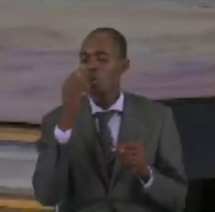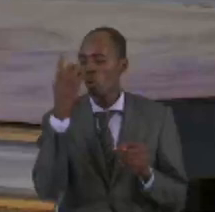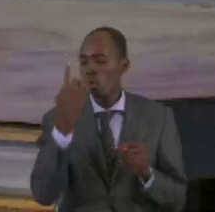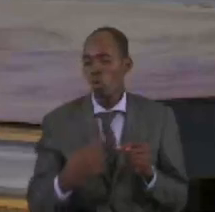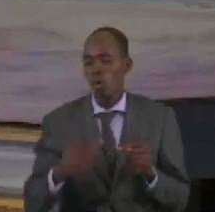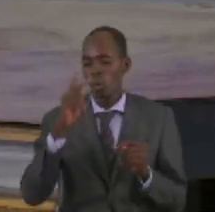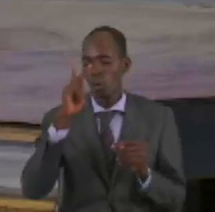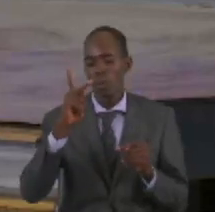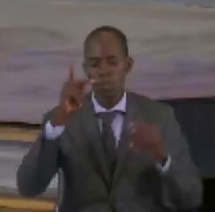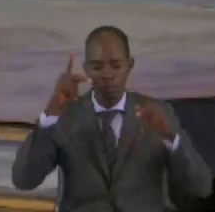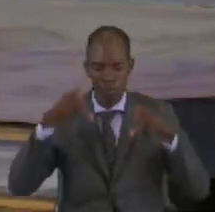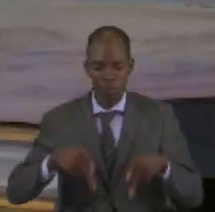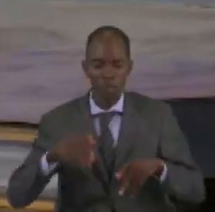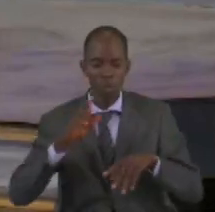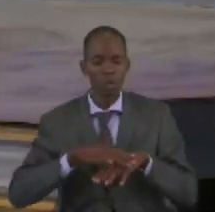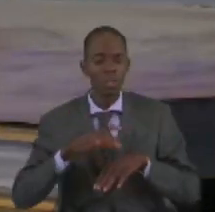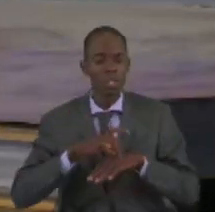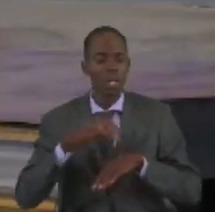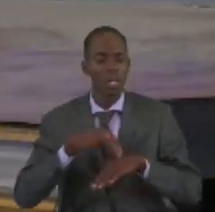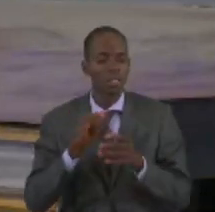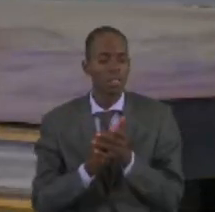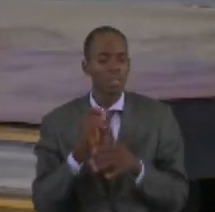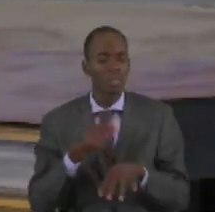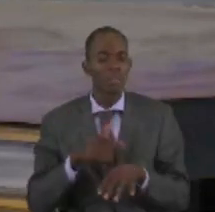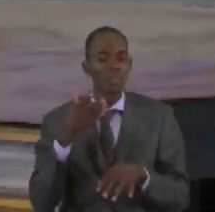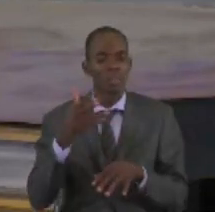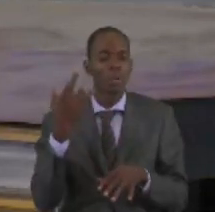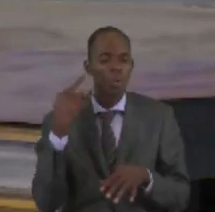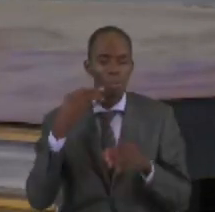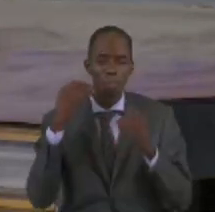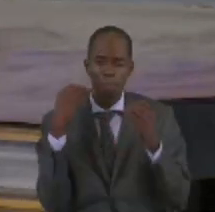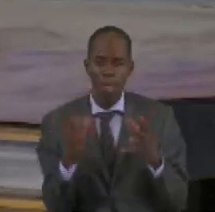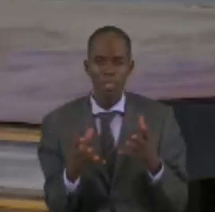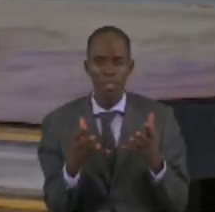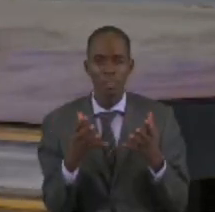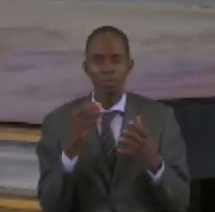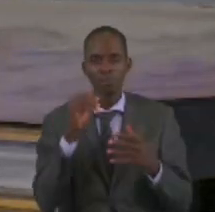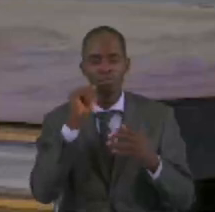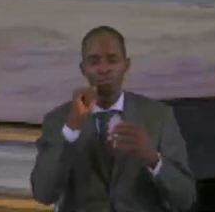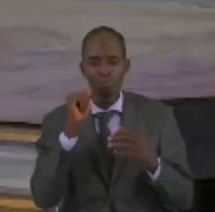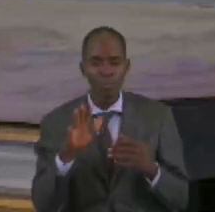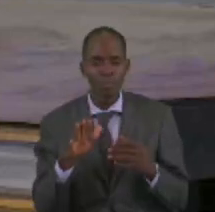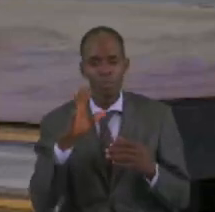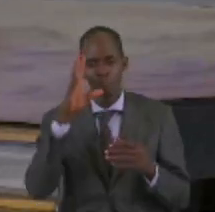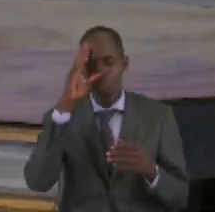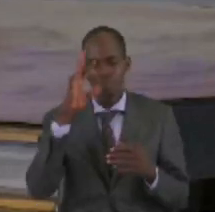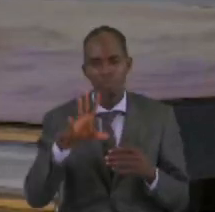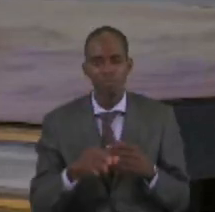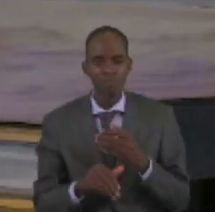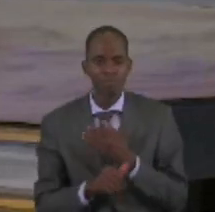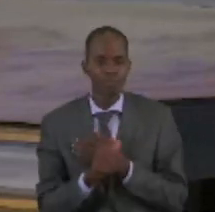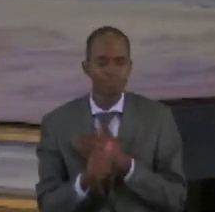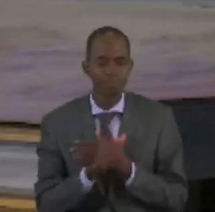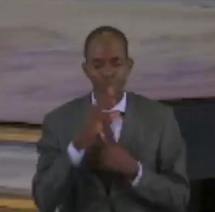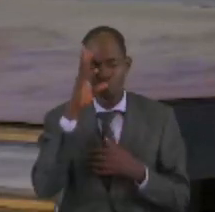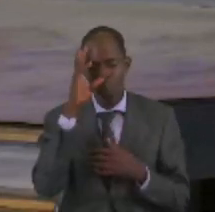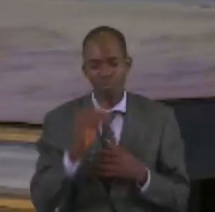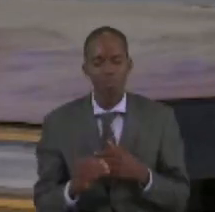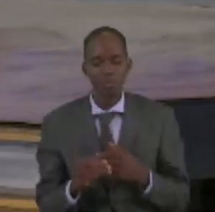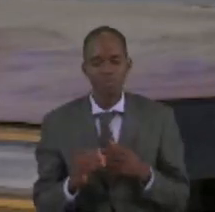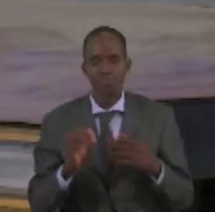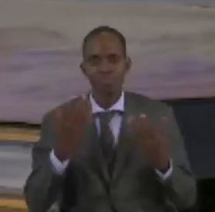seule personne sur terre. À l'époque, il y avait des hommes, des femmes, des hommes violents, des